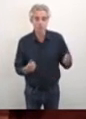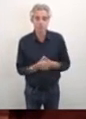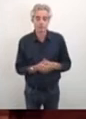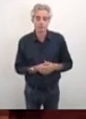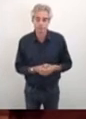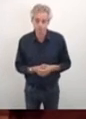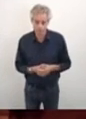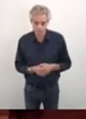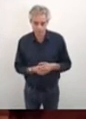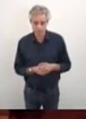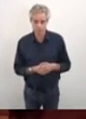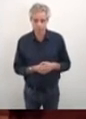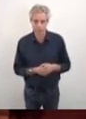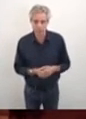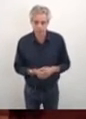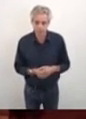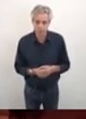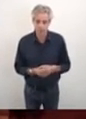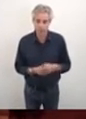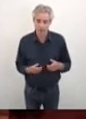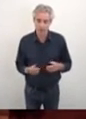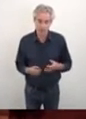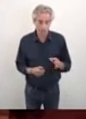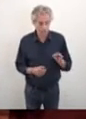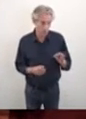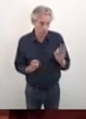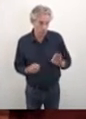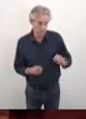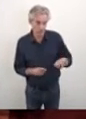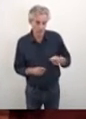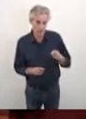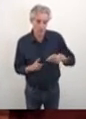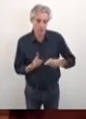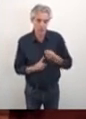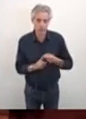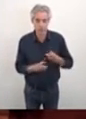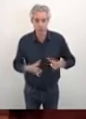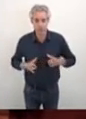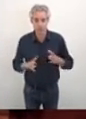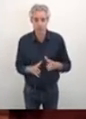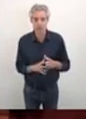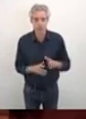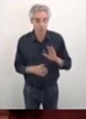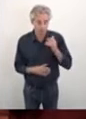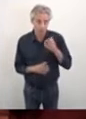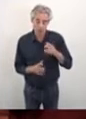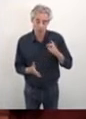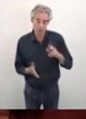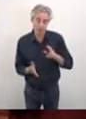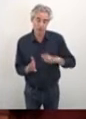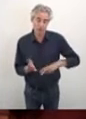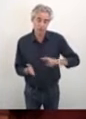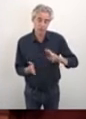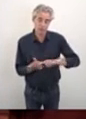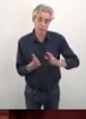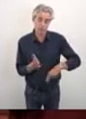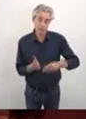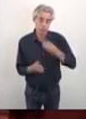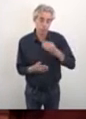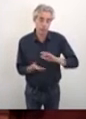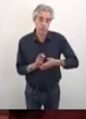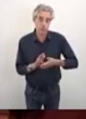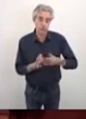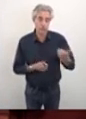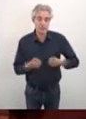a pas regardé avec des gros yeux, mais on nous a dit oui, il faut donner du sens à ce qu'on fait. Et donc ça a été vraiment pris en compte par l'ensemble